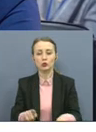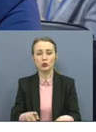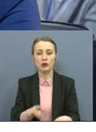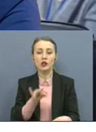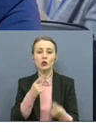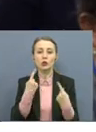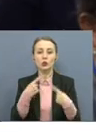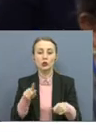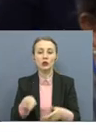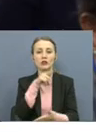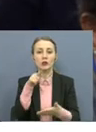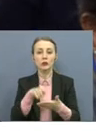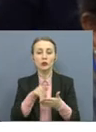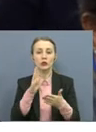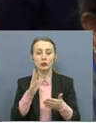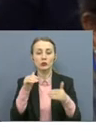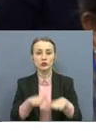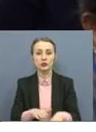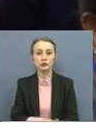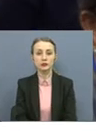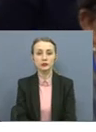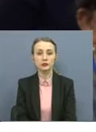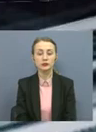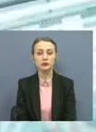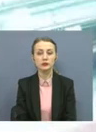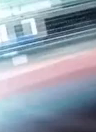алдағы уақытта ай сайын өткізілмек.